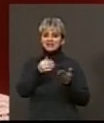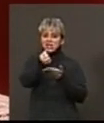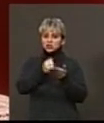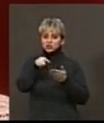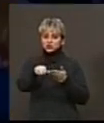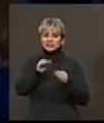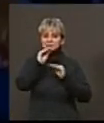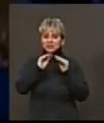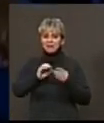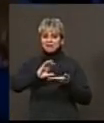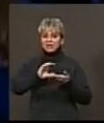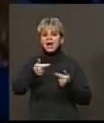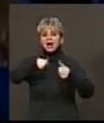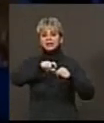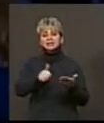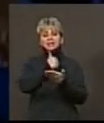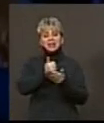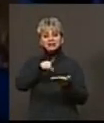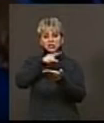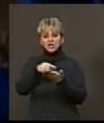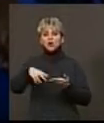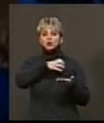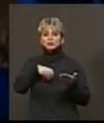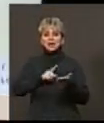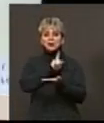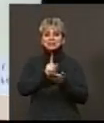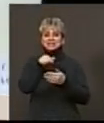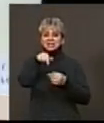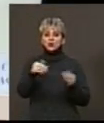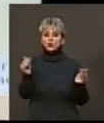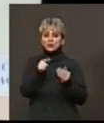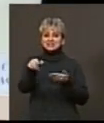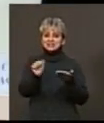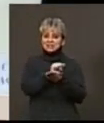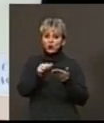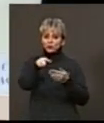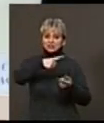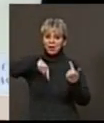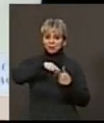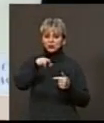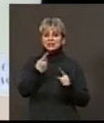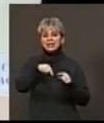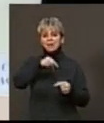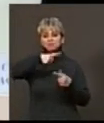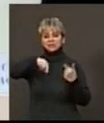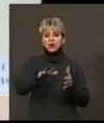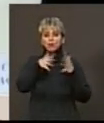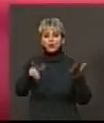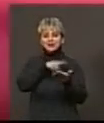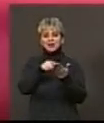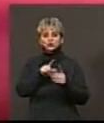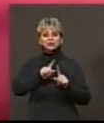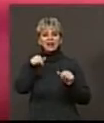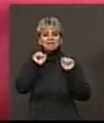и сбытовых организаций. Глав муниципалитетов губернатор обязал максимально упростить документооборот для бизнеса. У моногородов теперь